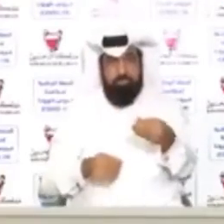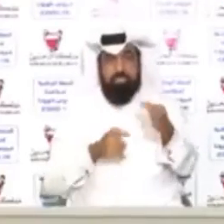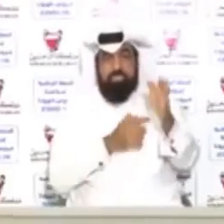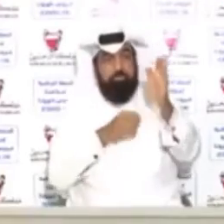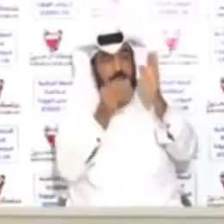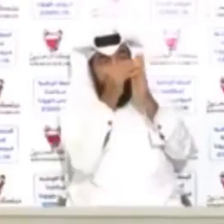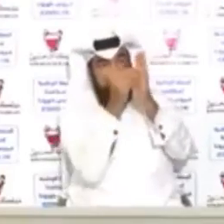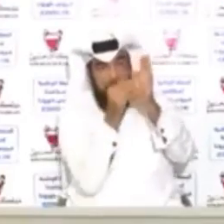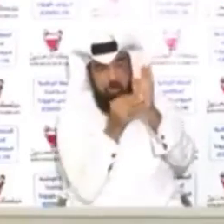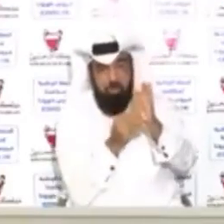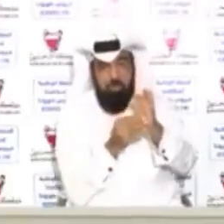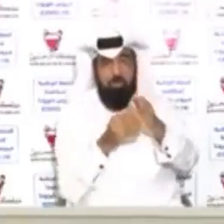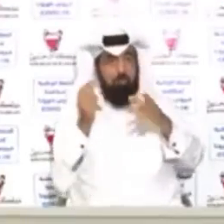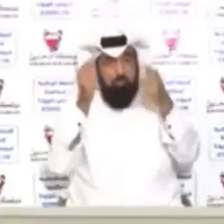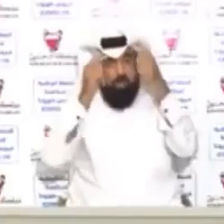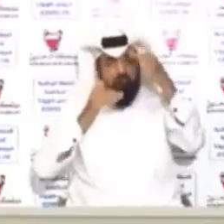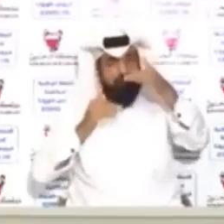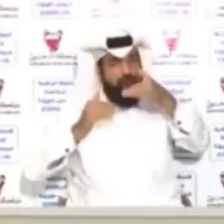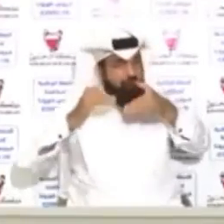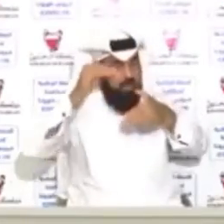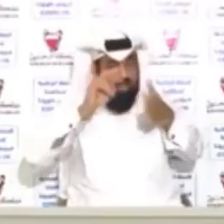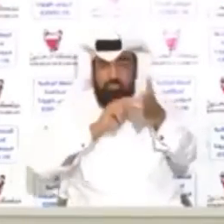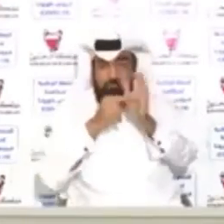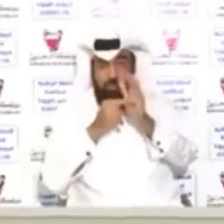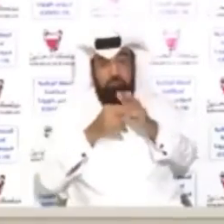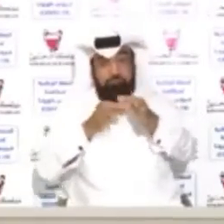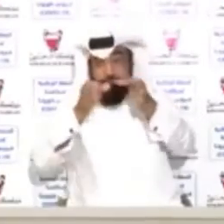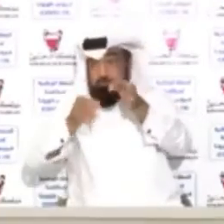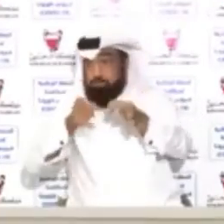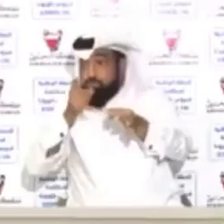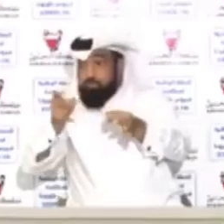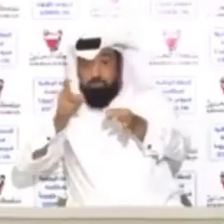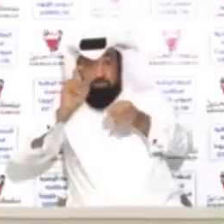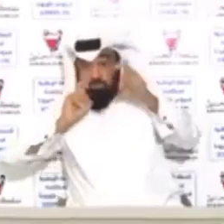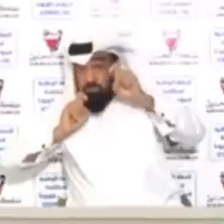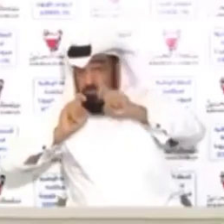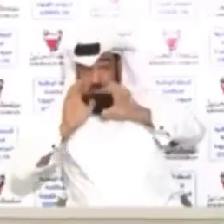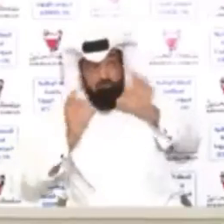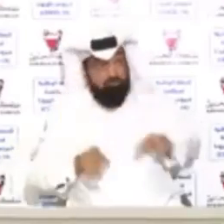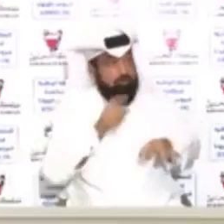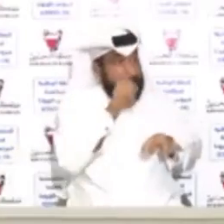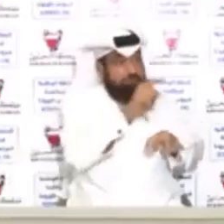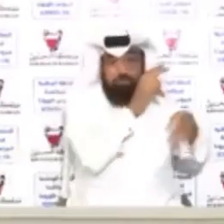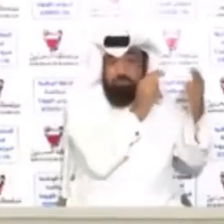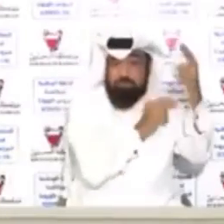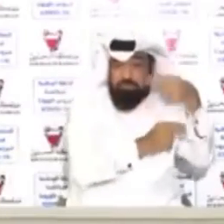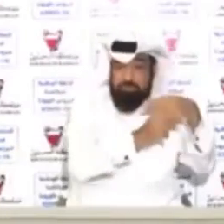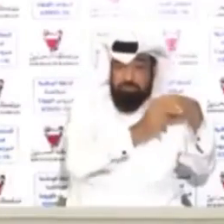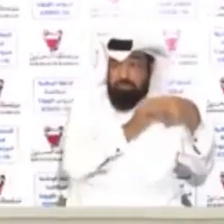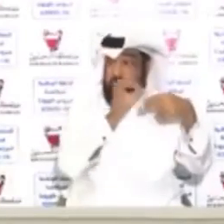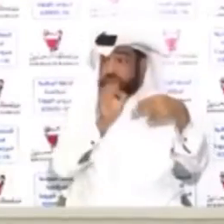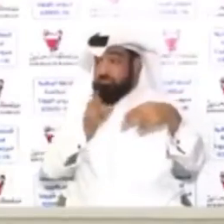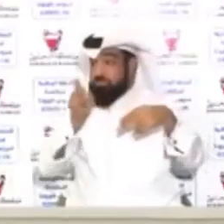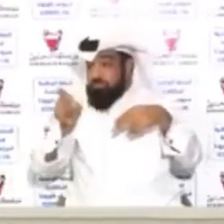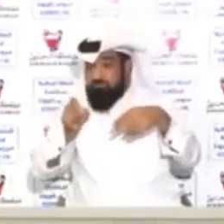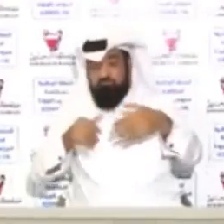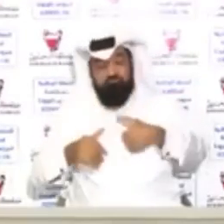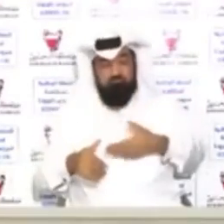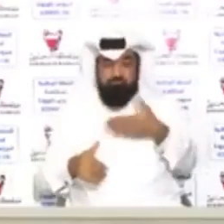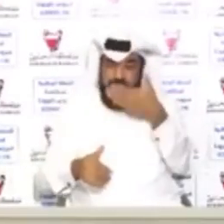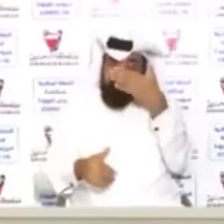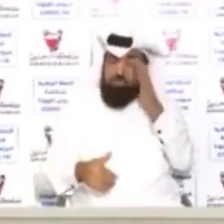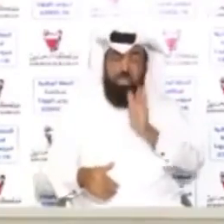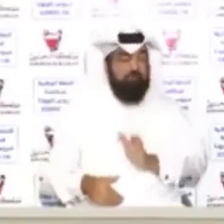هي لها علاقة بالتهاون باتباع الإجراءات، فما نبي نربط عدد حالات بسبب نشاط معين،